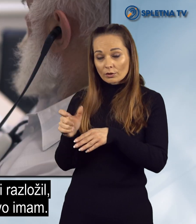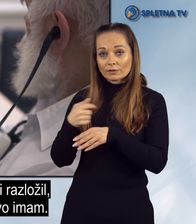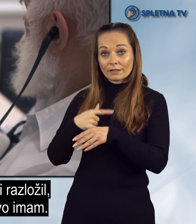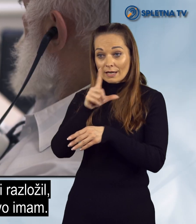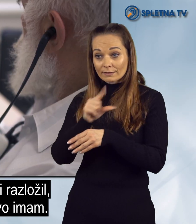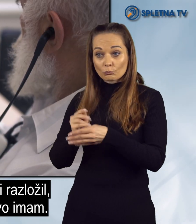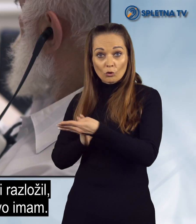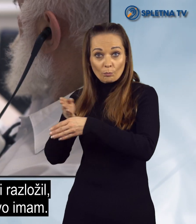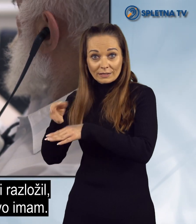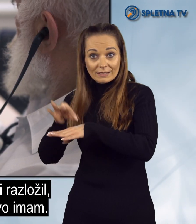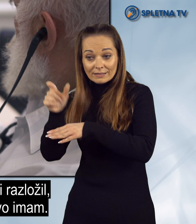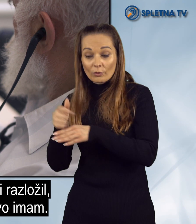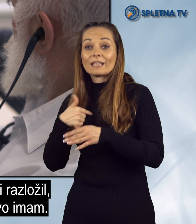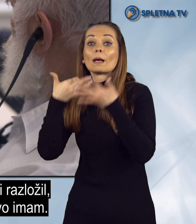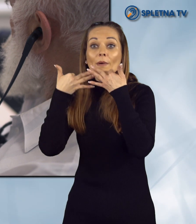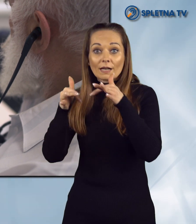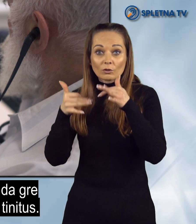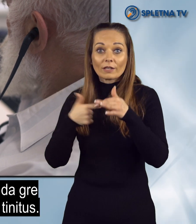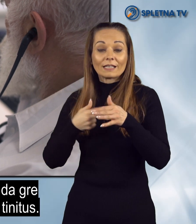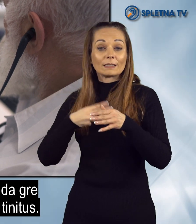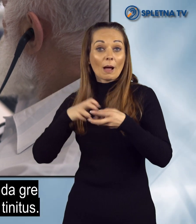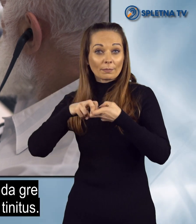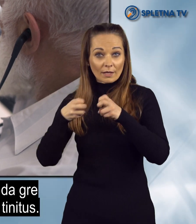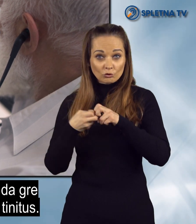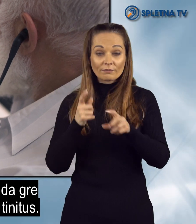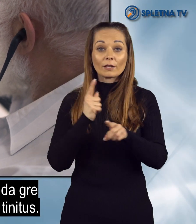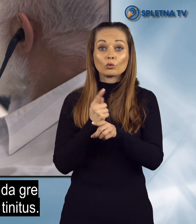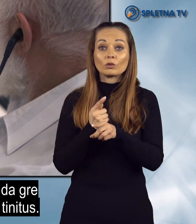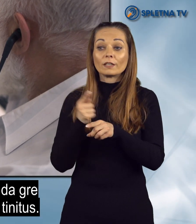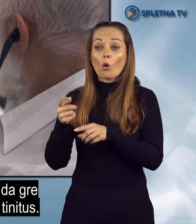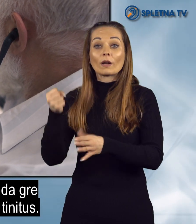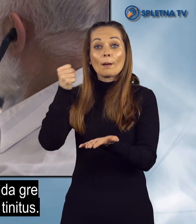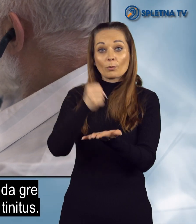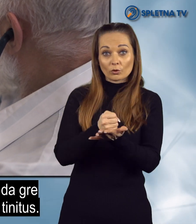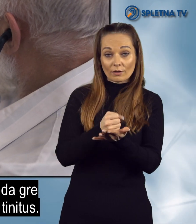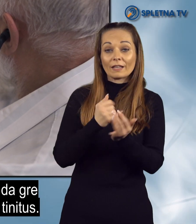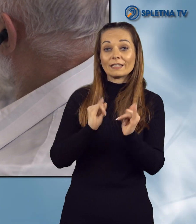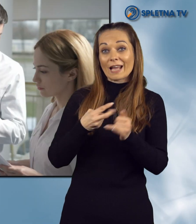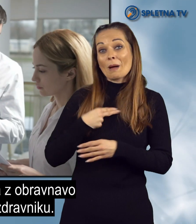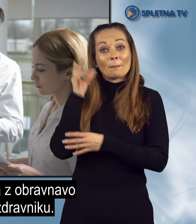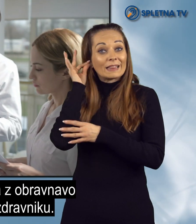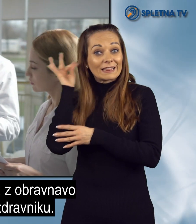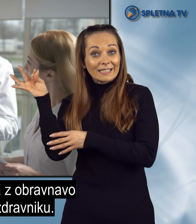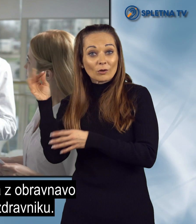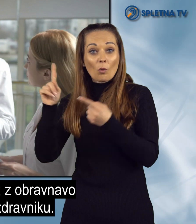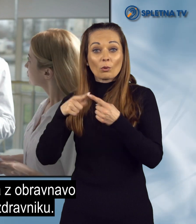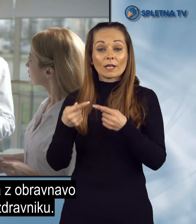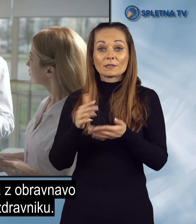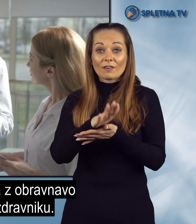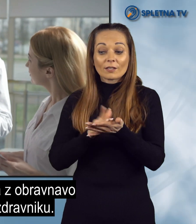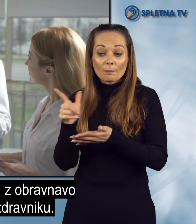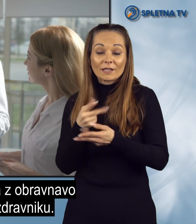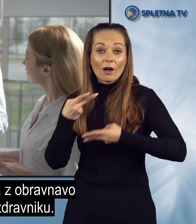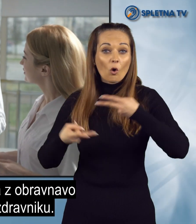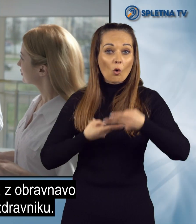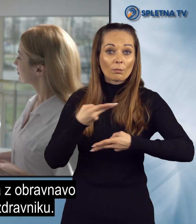do nje, ji razložil, kako težavo imam. Simptome potrdila je, da gre verjetno za tinitus, no in potem sva v bistvu začela